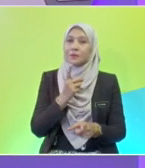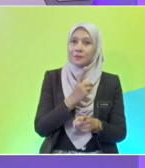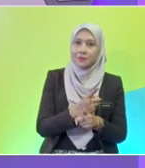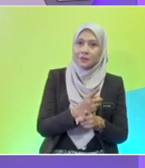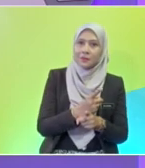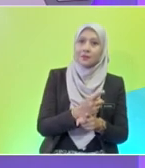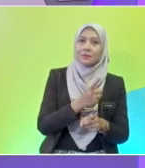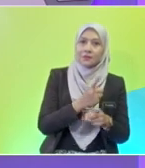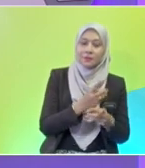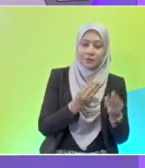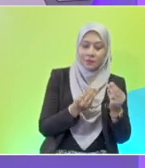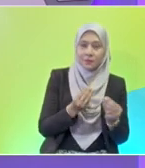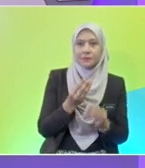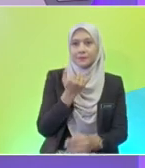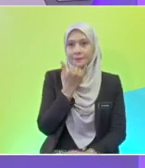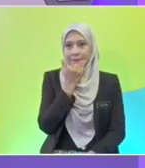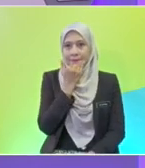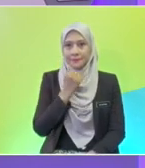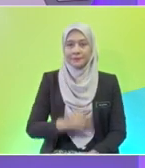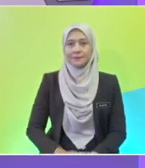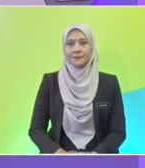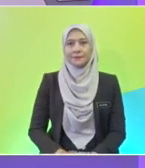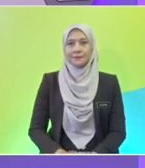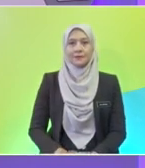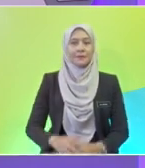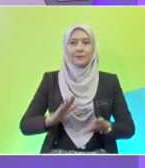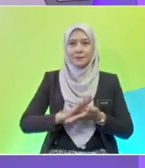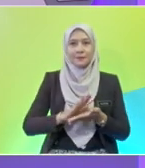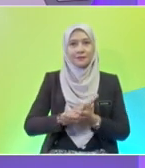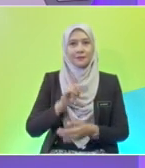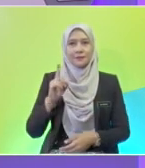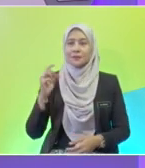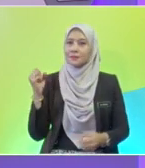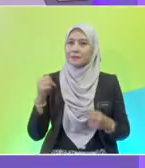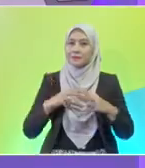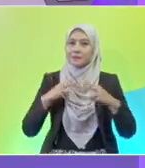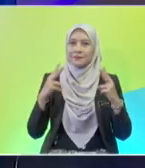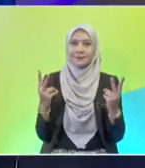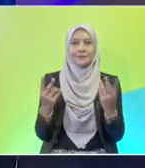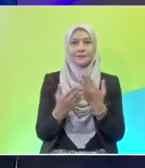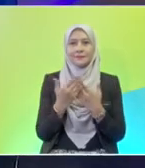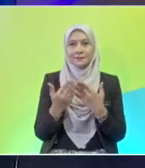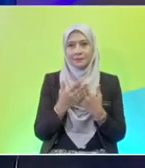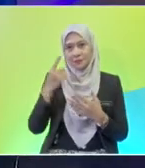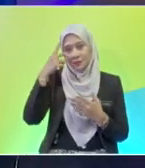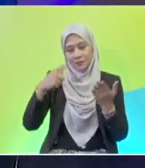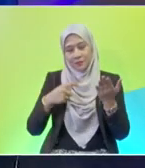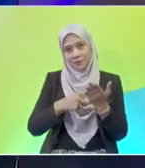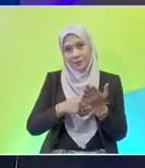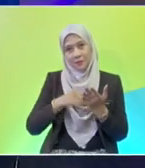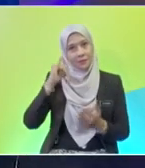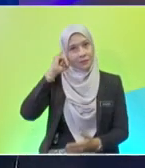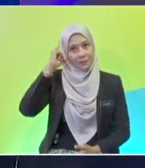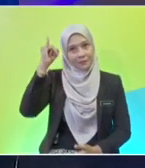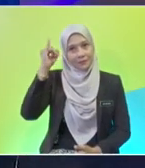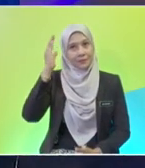nih sebenarnya Irfan Dia sangat senang oke untuk menambah pengetahuan kita jadi kalau bagi Cikgu